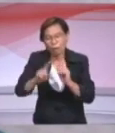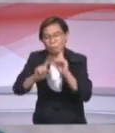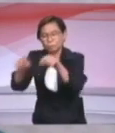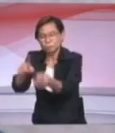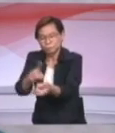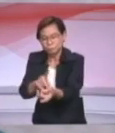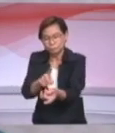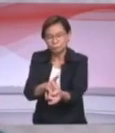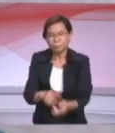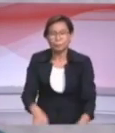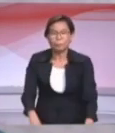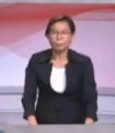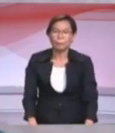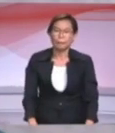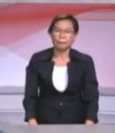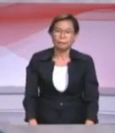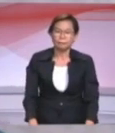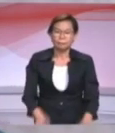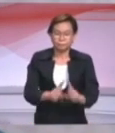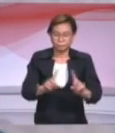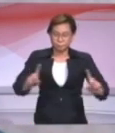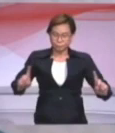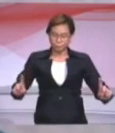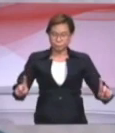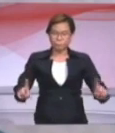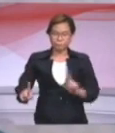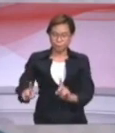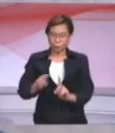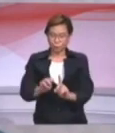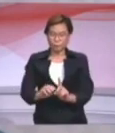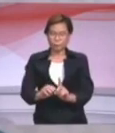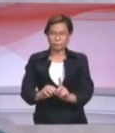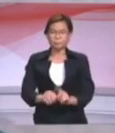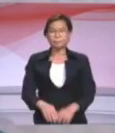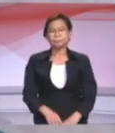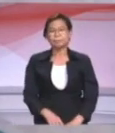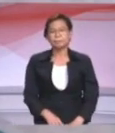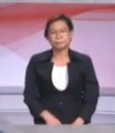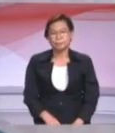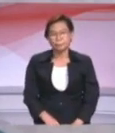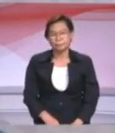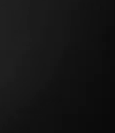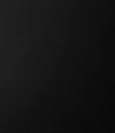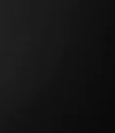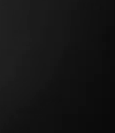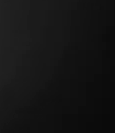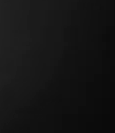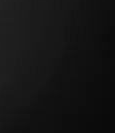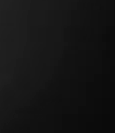menjalani pemeriksaan kesihatan. Penjarakan fizikal sekurang-kurangnya 1 meter diamalkan pada setiap masa.